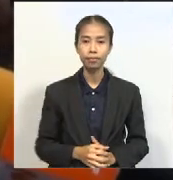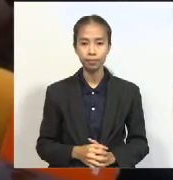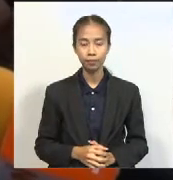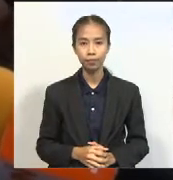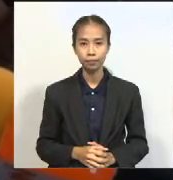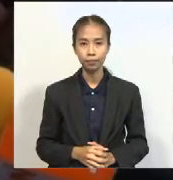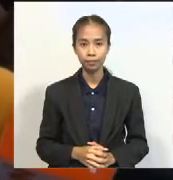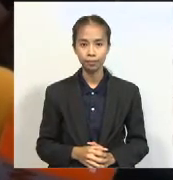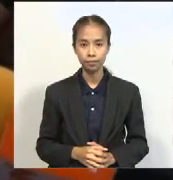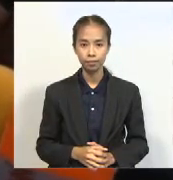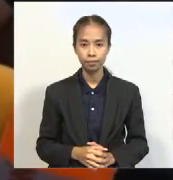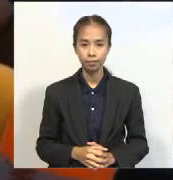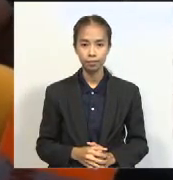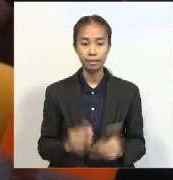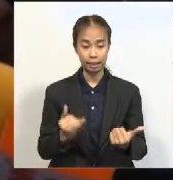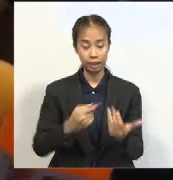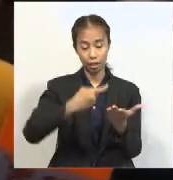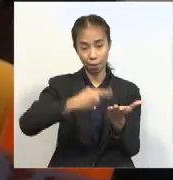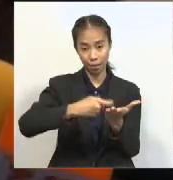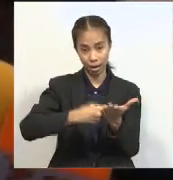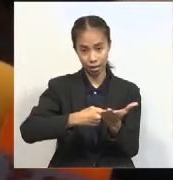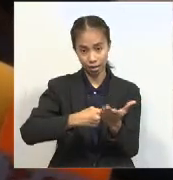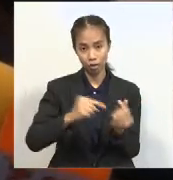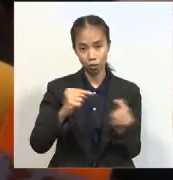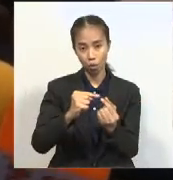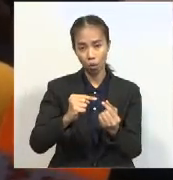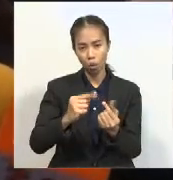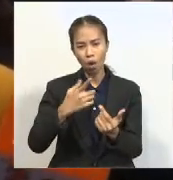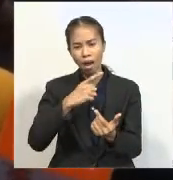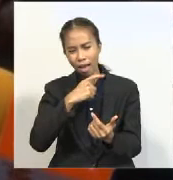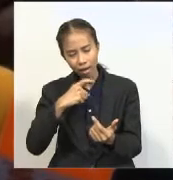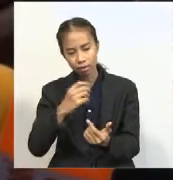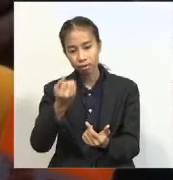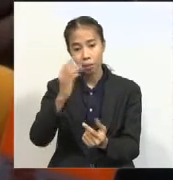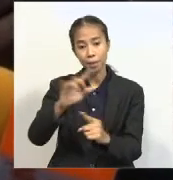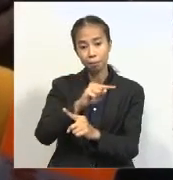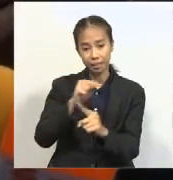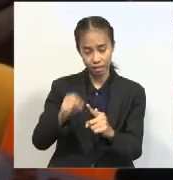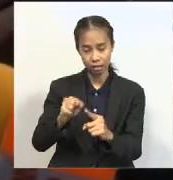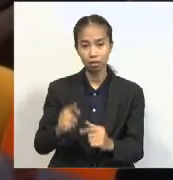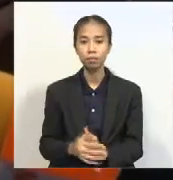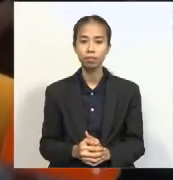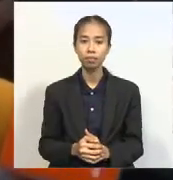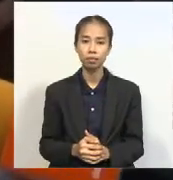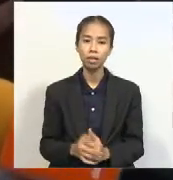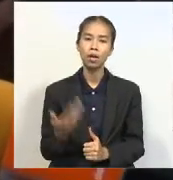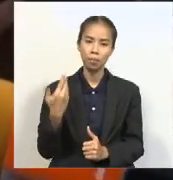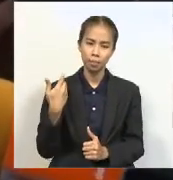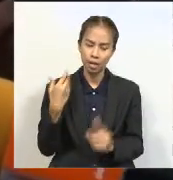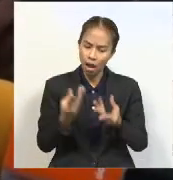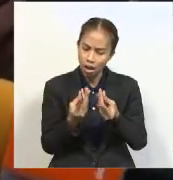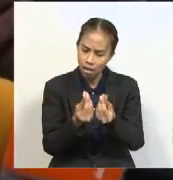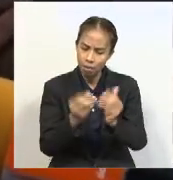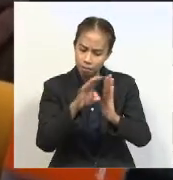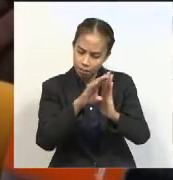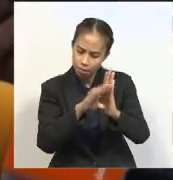นะครับโดยประกันณความชื้น 15%นอกนั้นก็จะมีรายละเอียดที่จะก